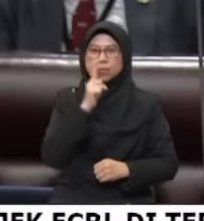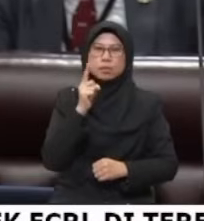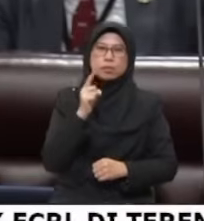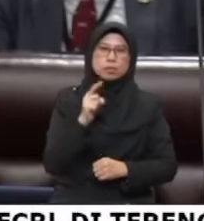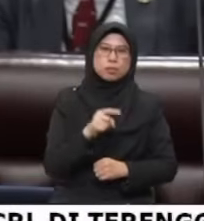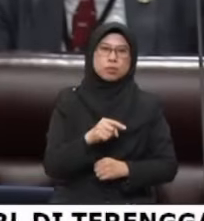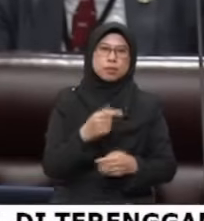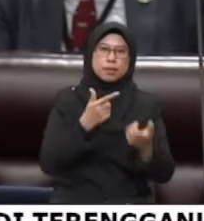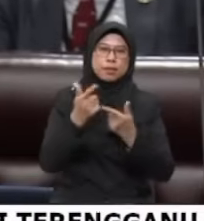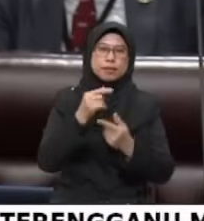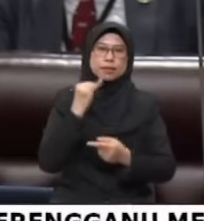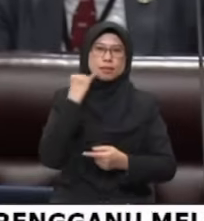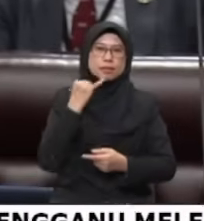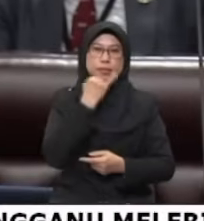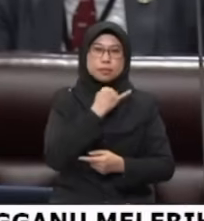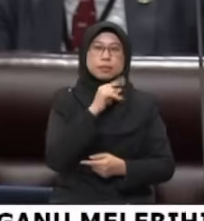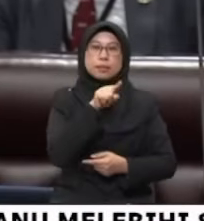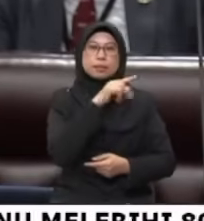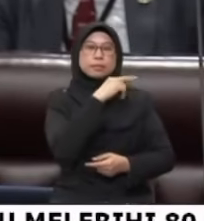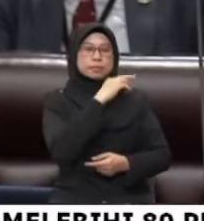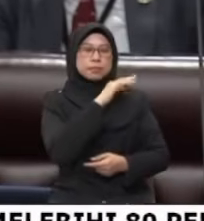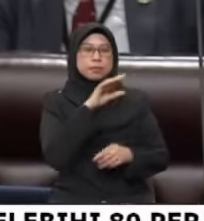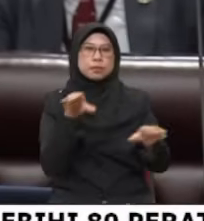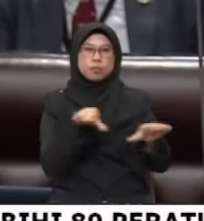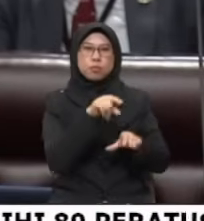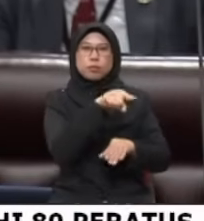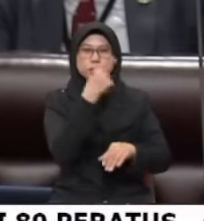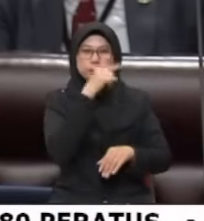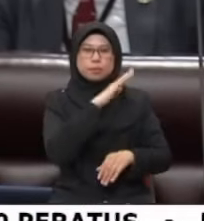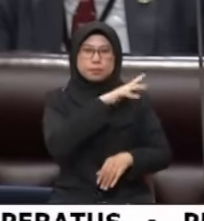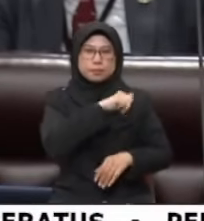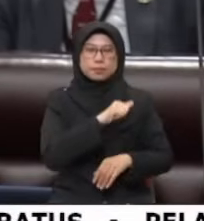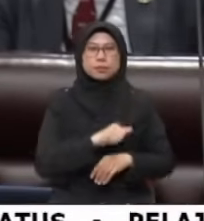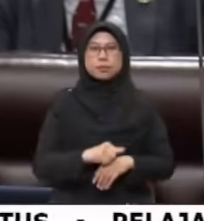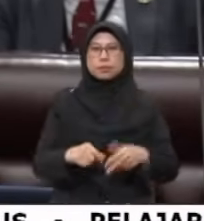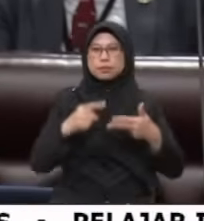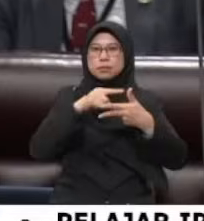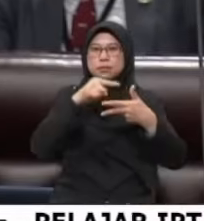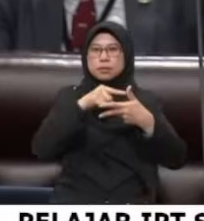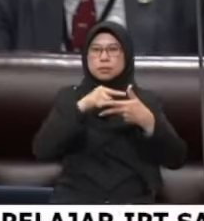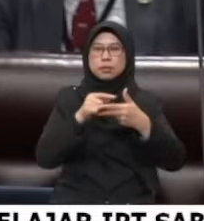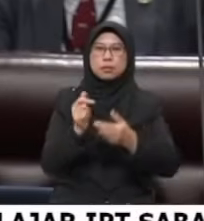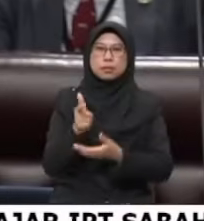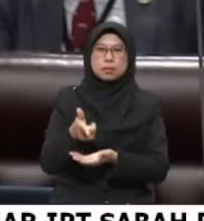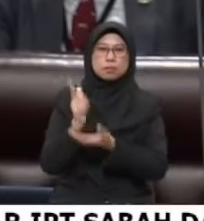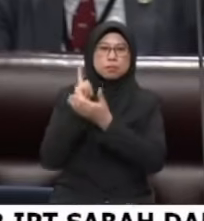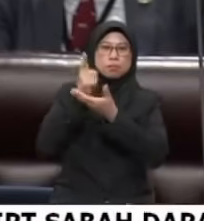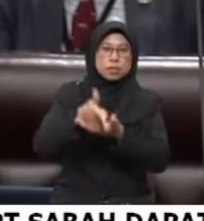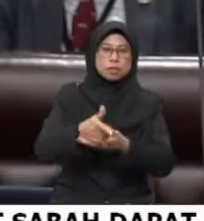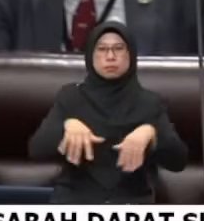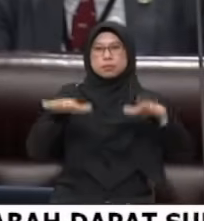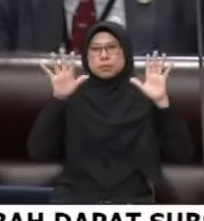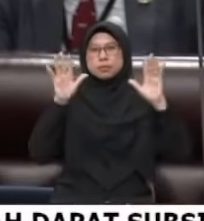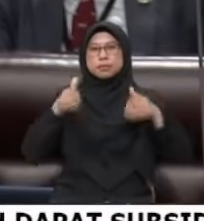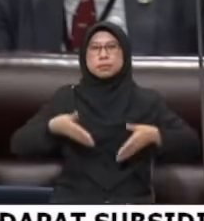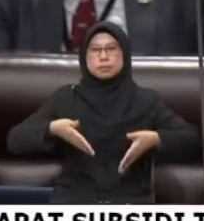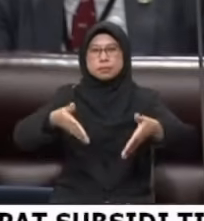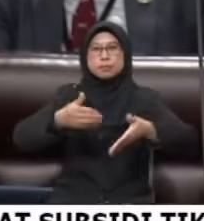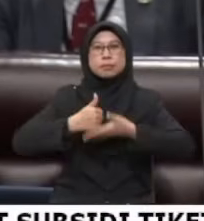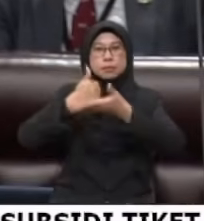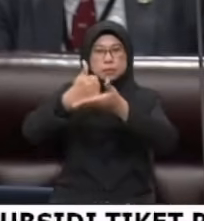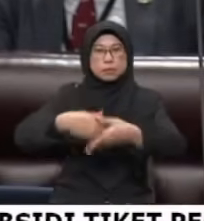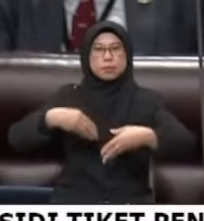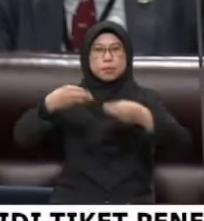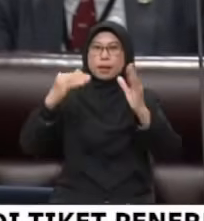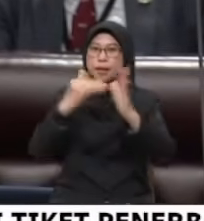Palestin matlamatnya berpegang kepada tiga Paksi mengadakan senjatan senjata mewujudkan laluan bantuan kemerusian